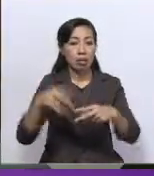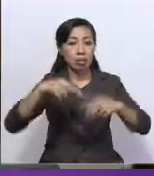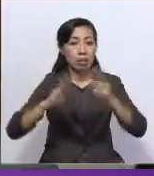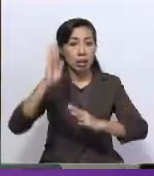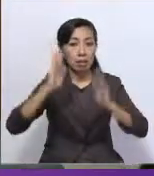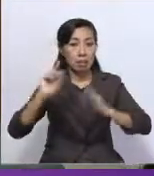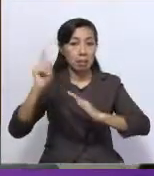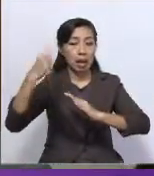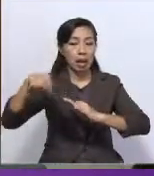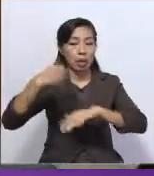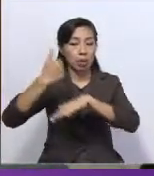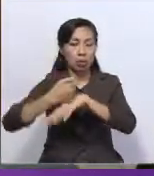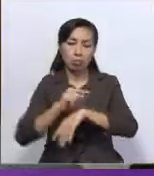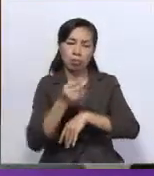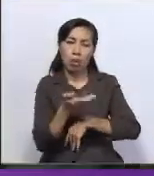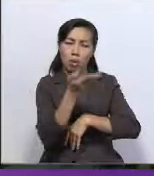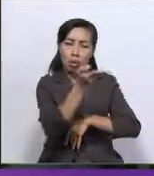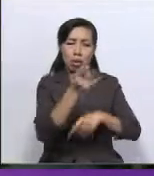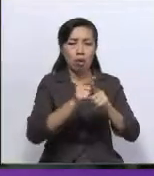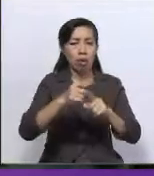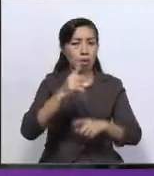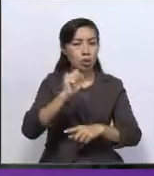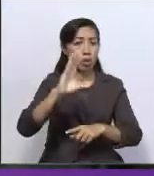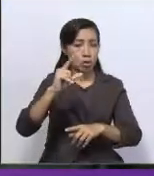ฐบาลและคสช.ยกเลิกคำสั่งที่